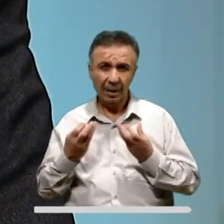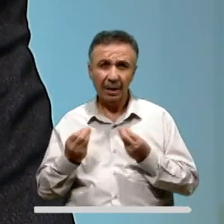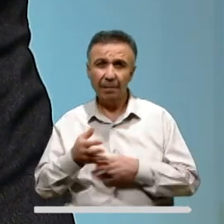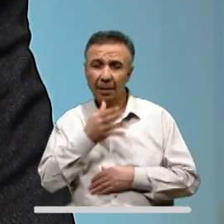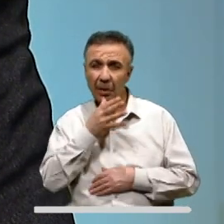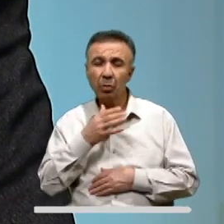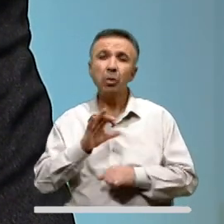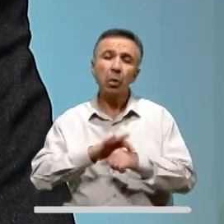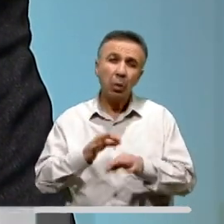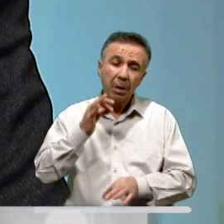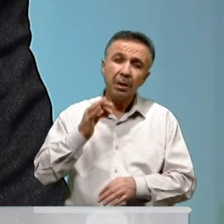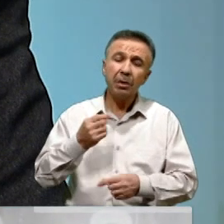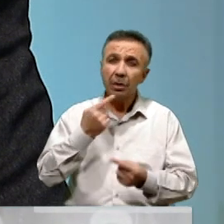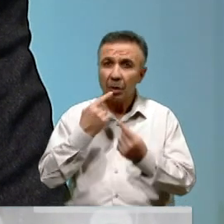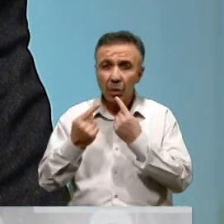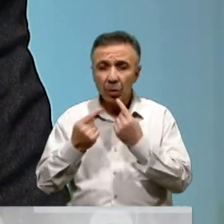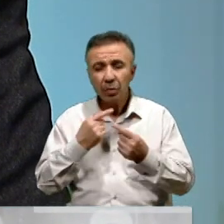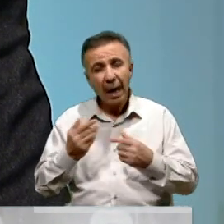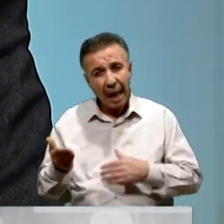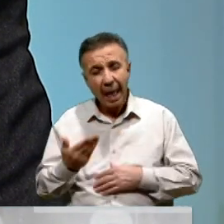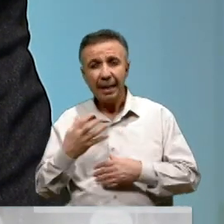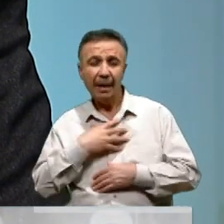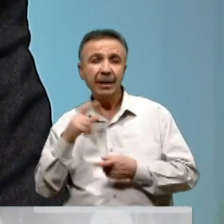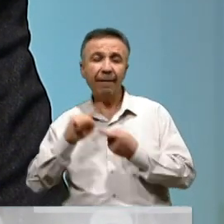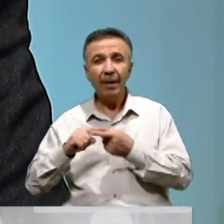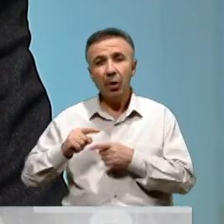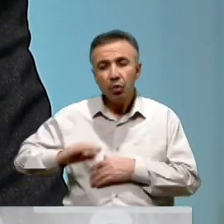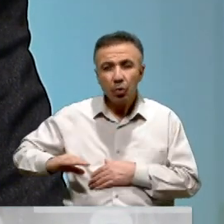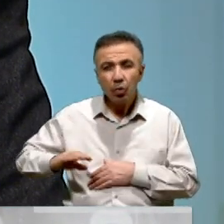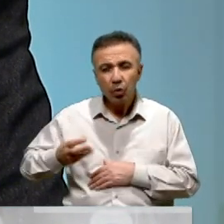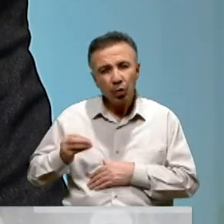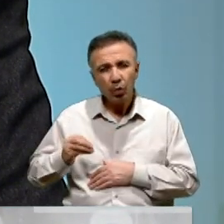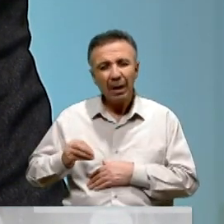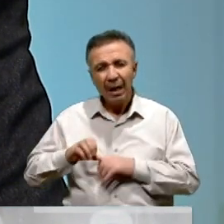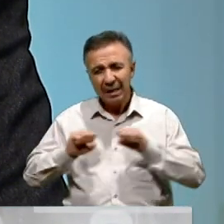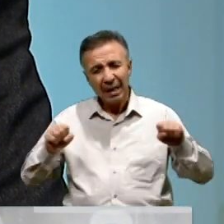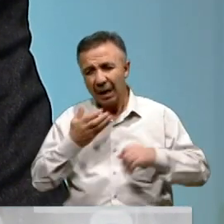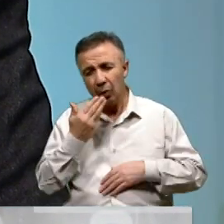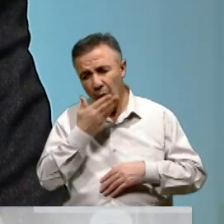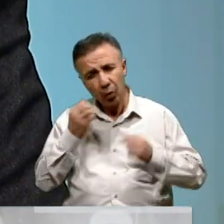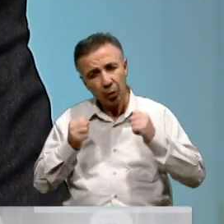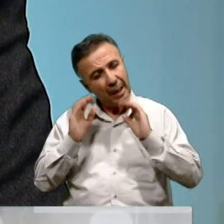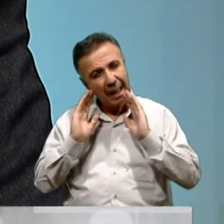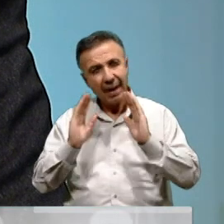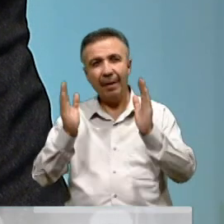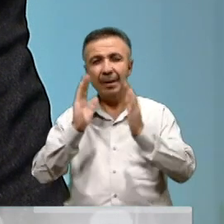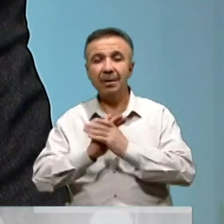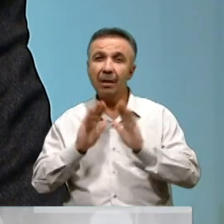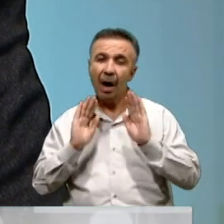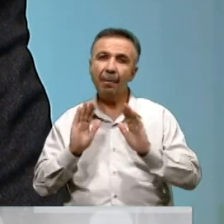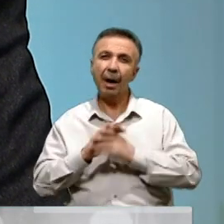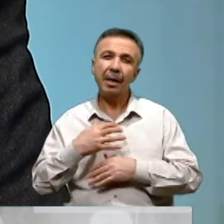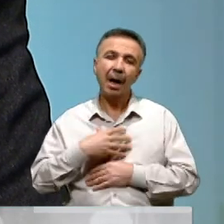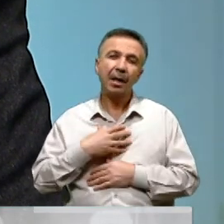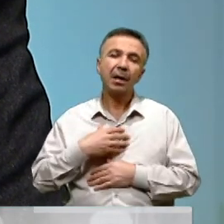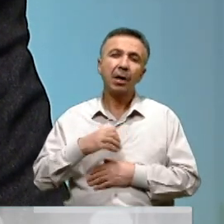Doktoruyla konuşsun. Eğer kendisine ve çocuğuna zarar gelmeyecekse orucunu tutmaya devam etsin. Ama